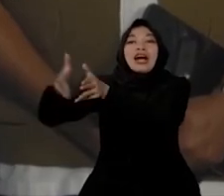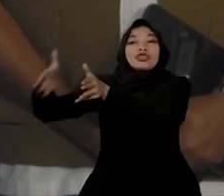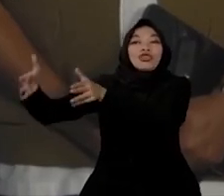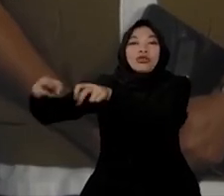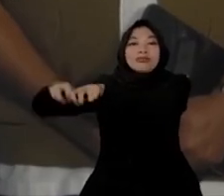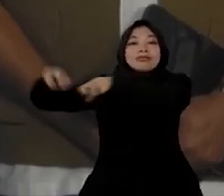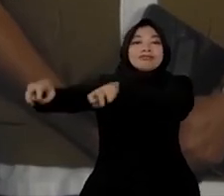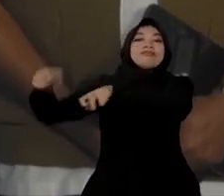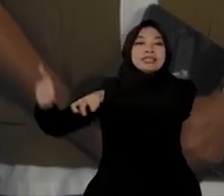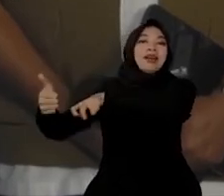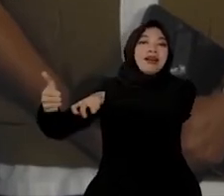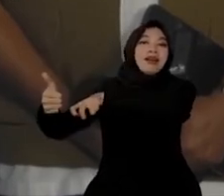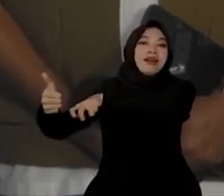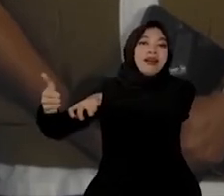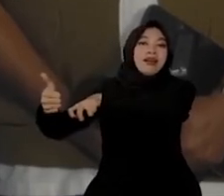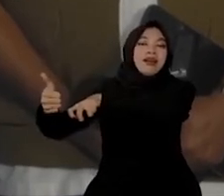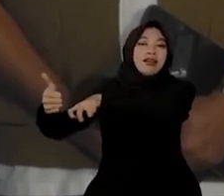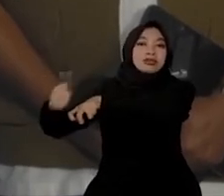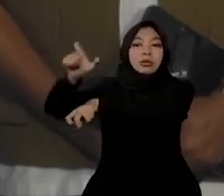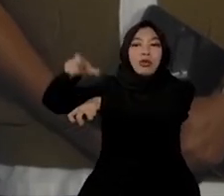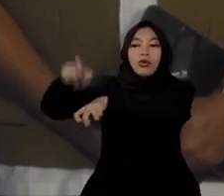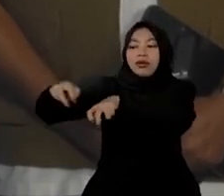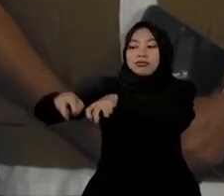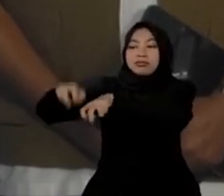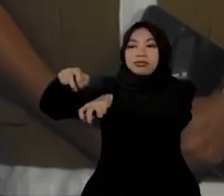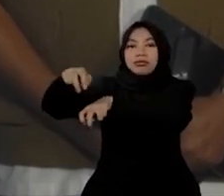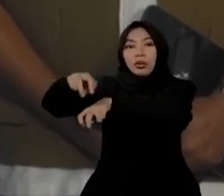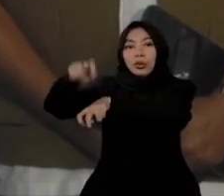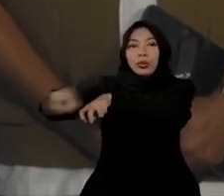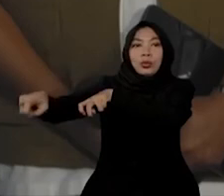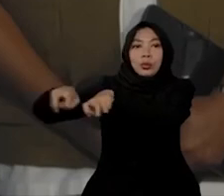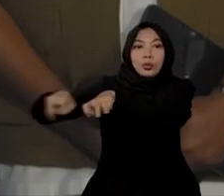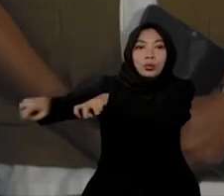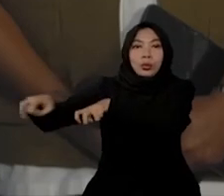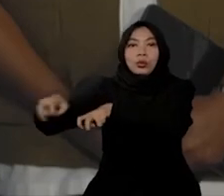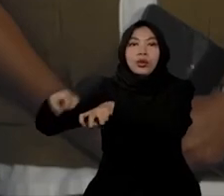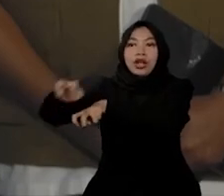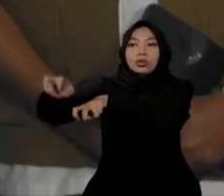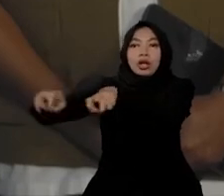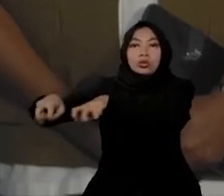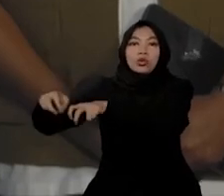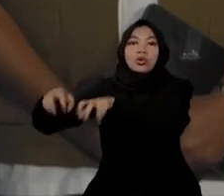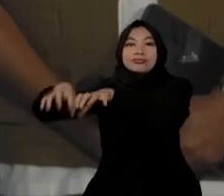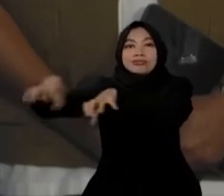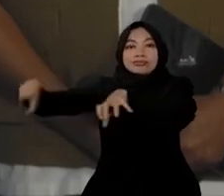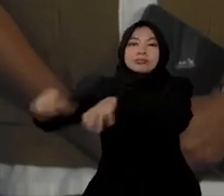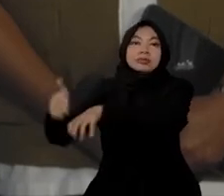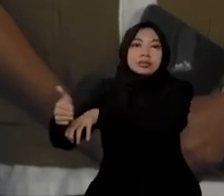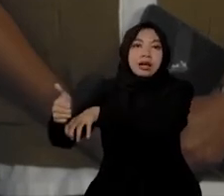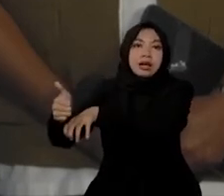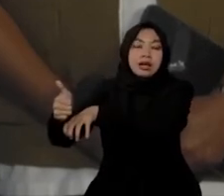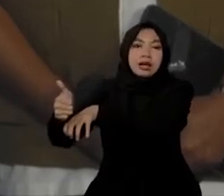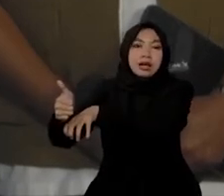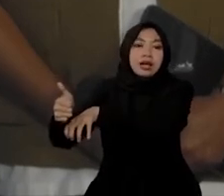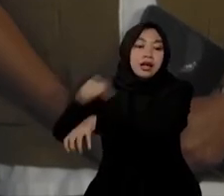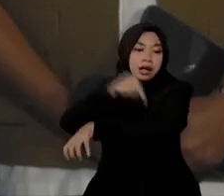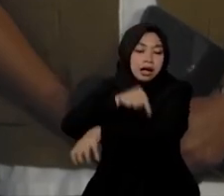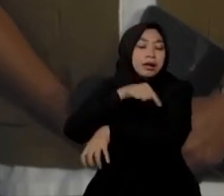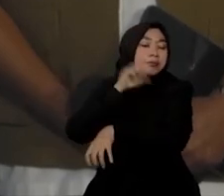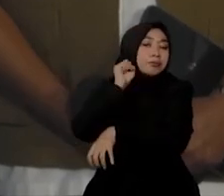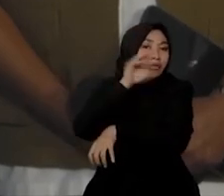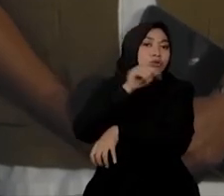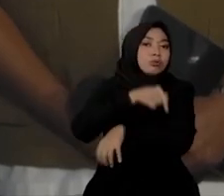diatur seating arrangement-nya, pengaturan duduk siapa duduk di mana. Kemudian juga bisa diatur